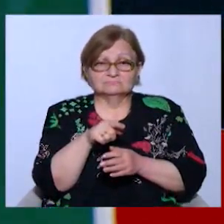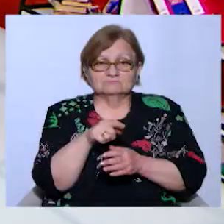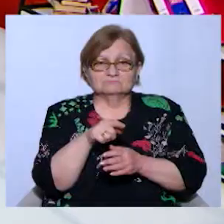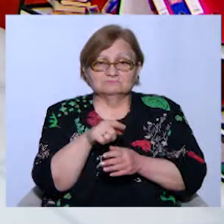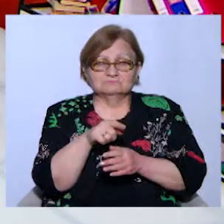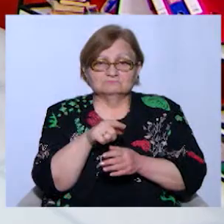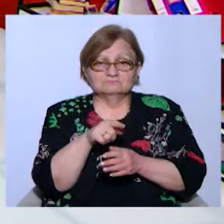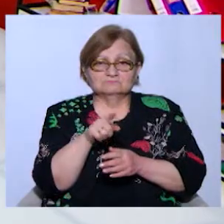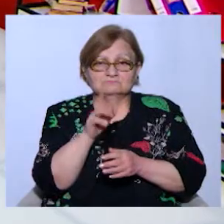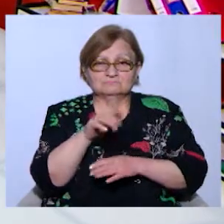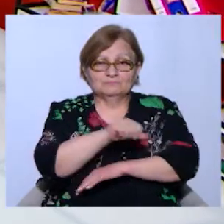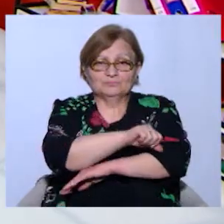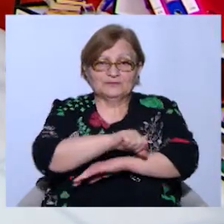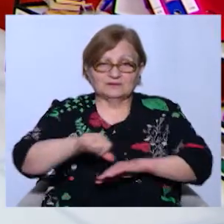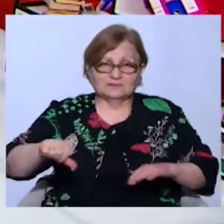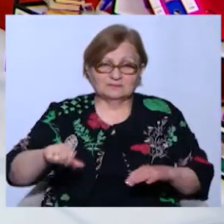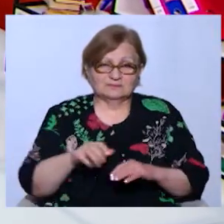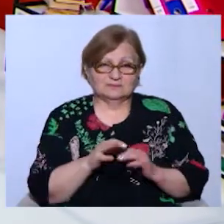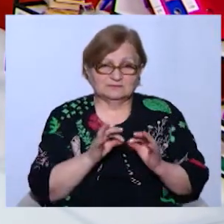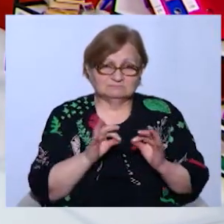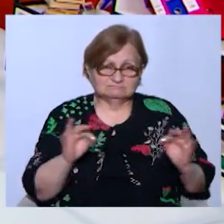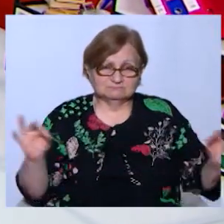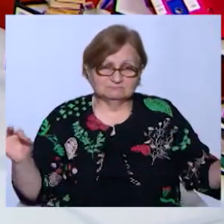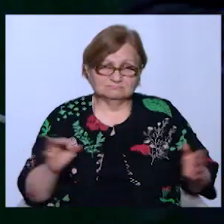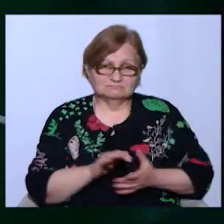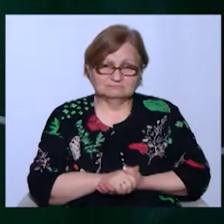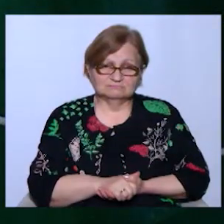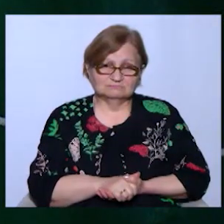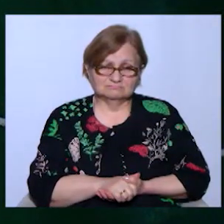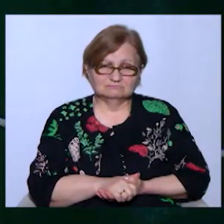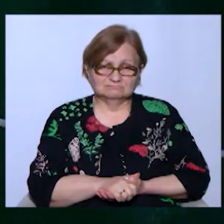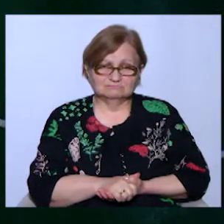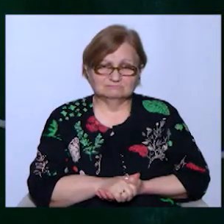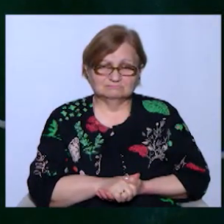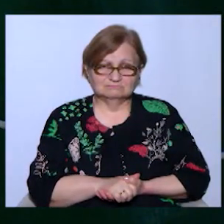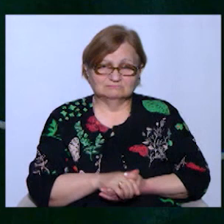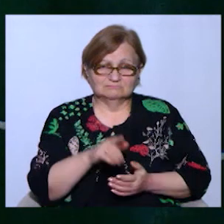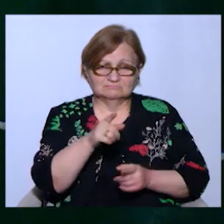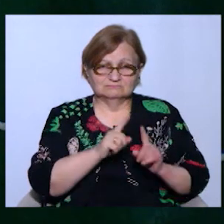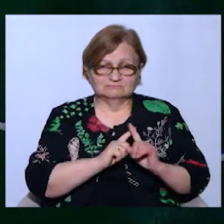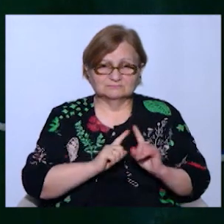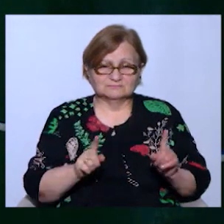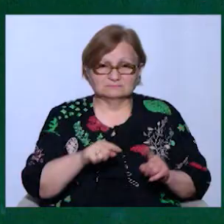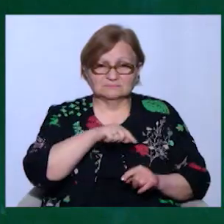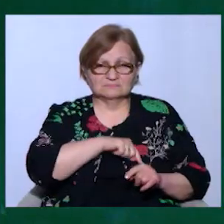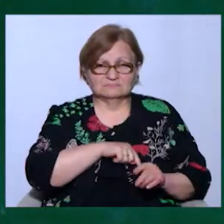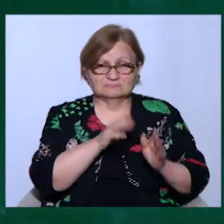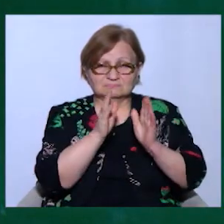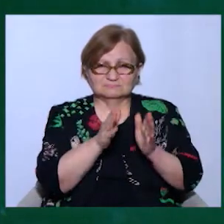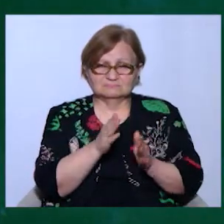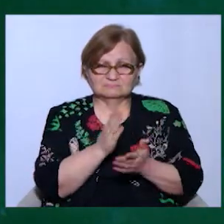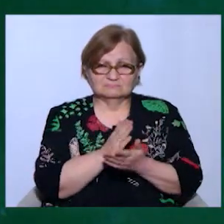მხოლოდ. აი ეს წირი, რომელიც განსაკუთრებული თვისებით